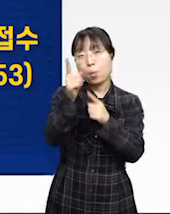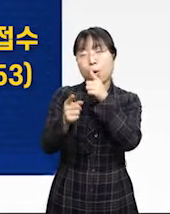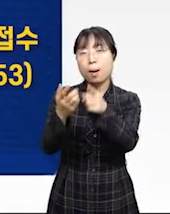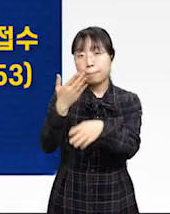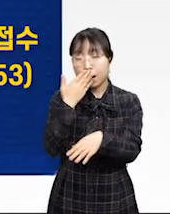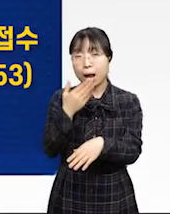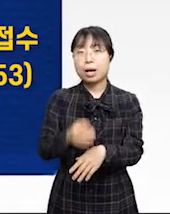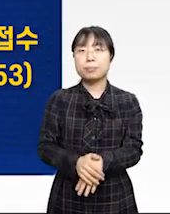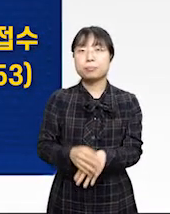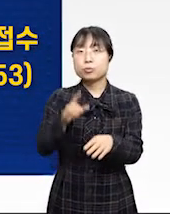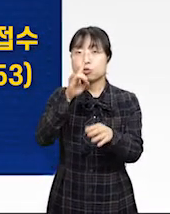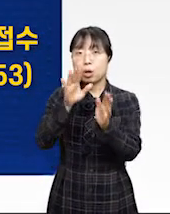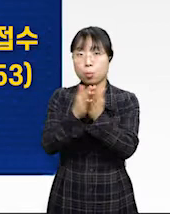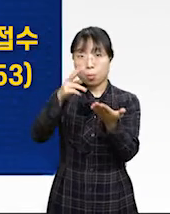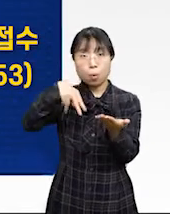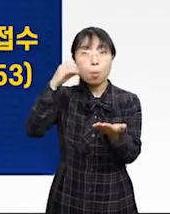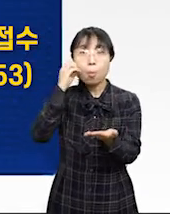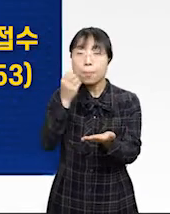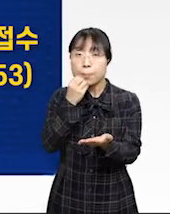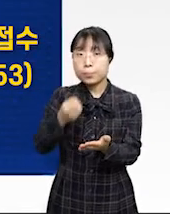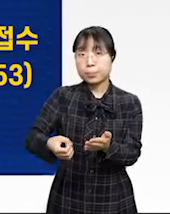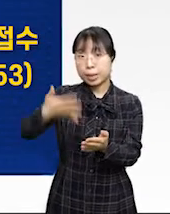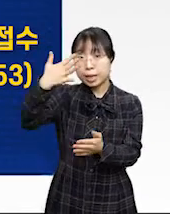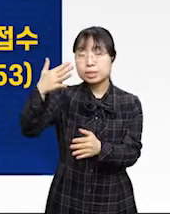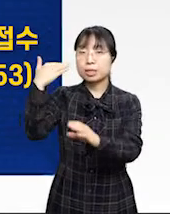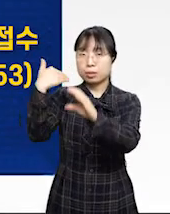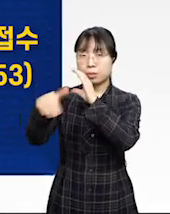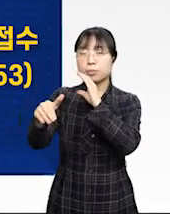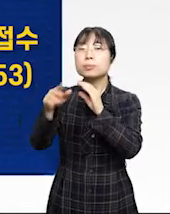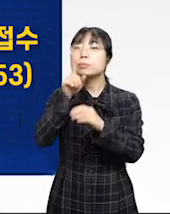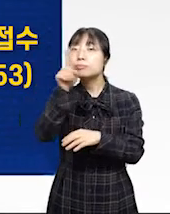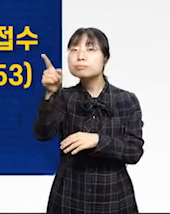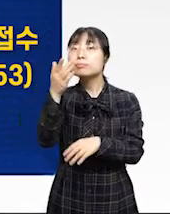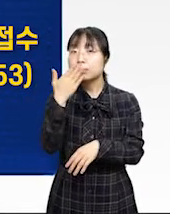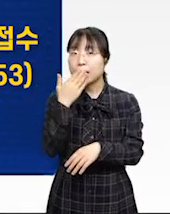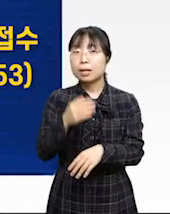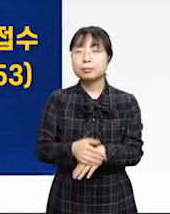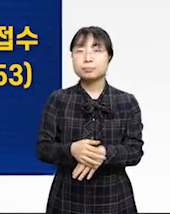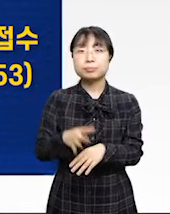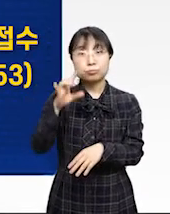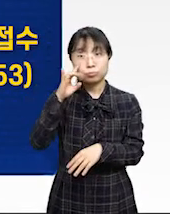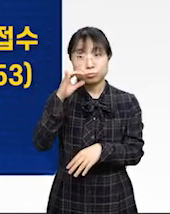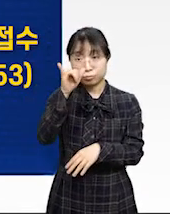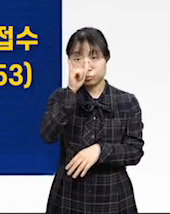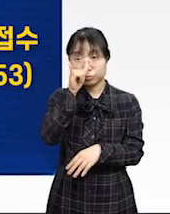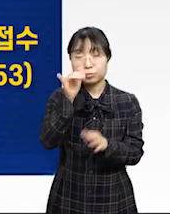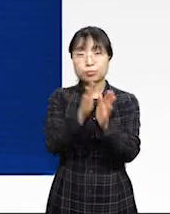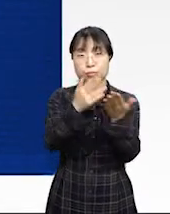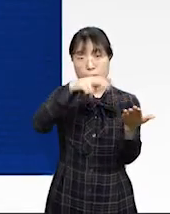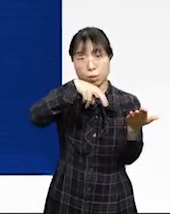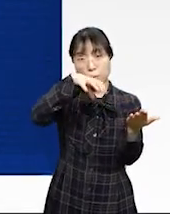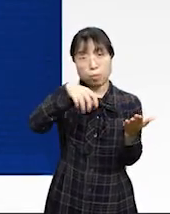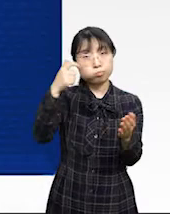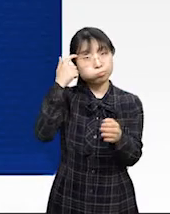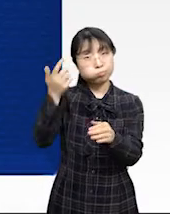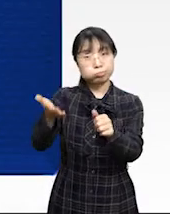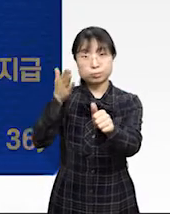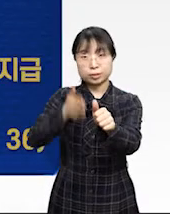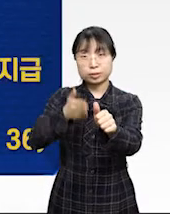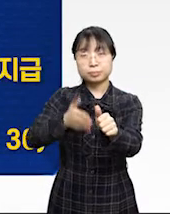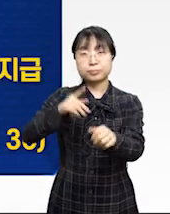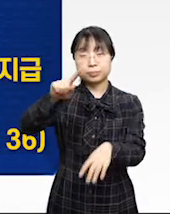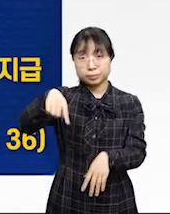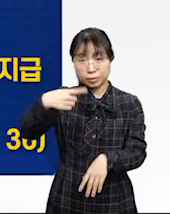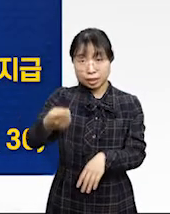홈페이지에서 접수받고 있습니다. 이 밖에 자세한 내용은 중앙도서관 독서진흥팀으로 문의 주시기 바랍니다.